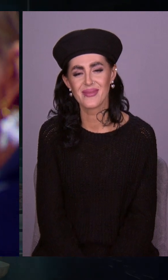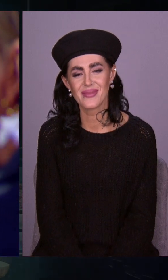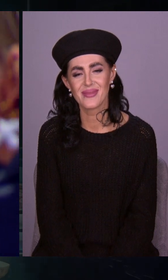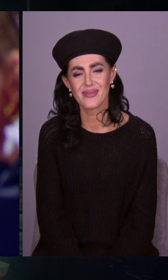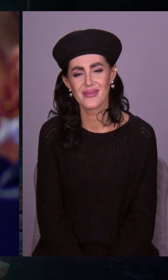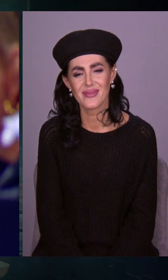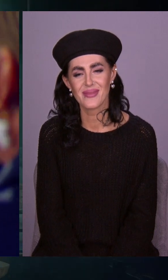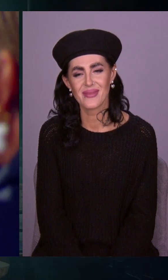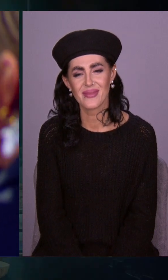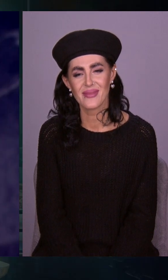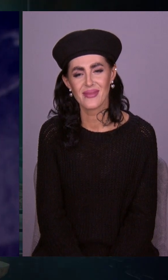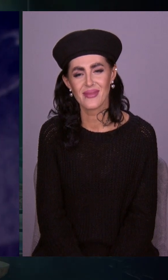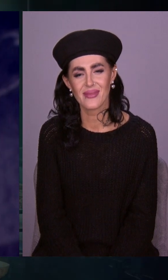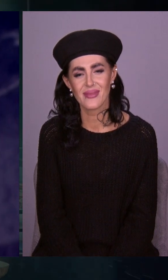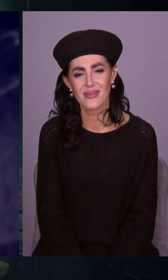уявити.